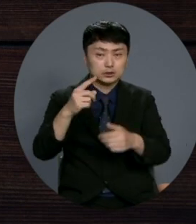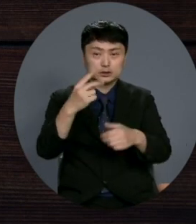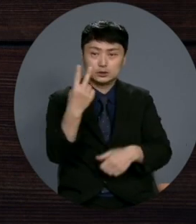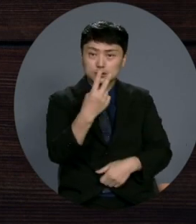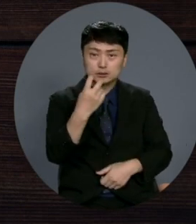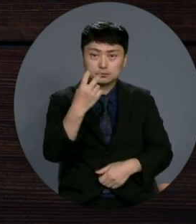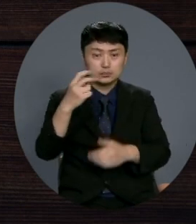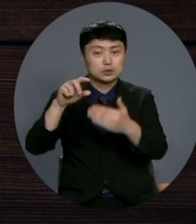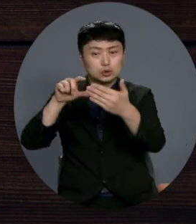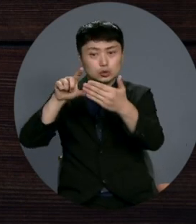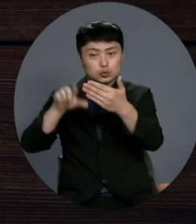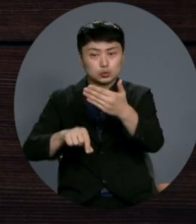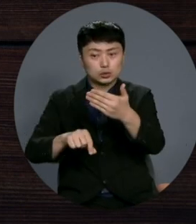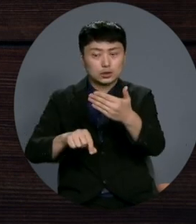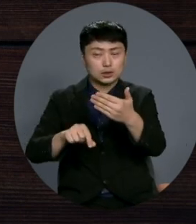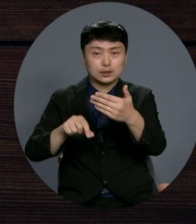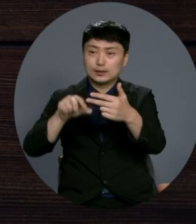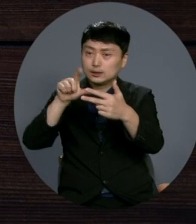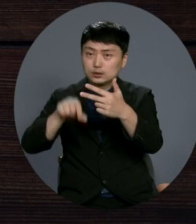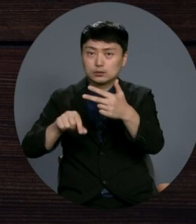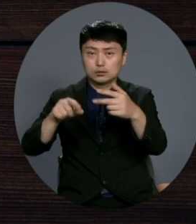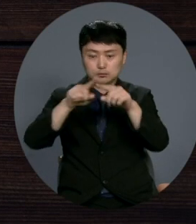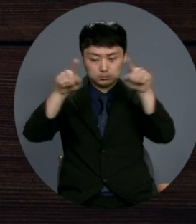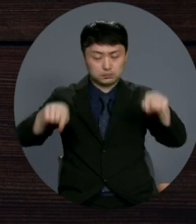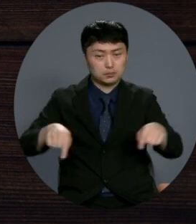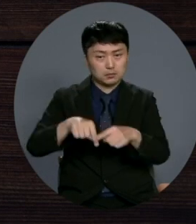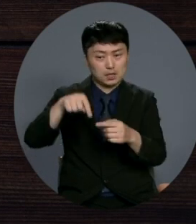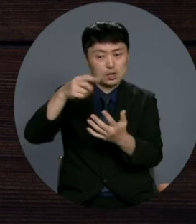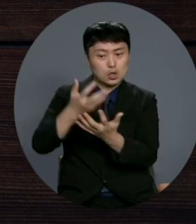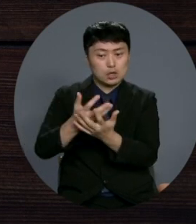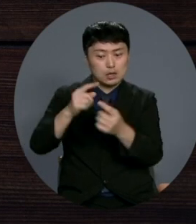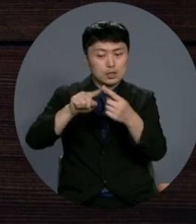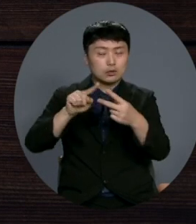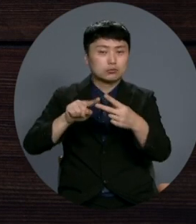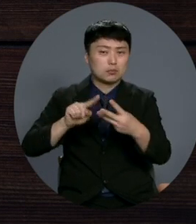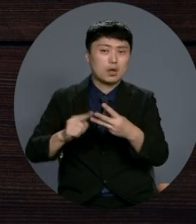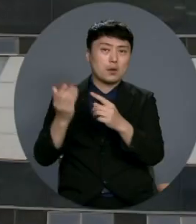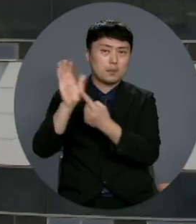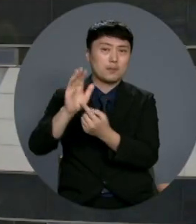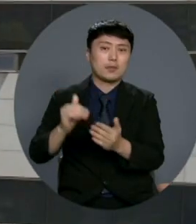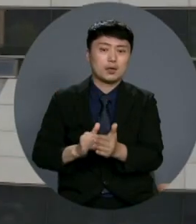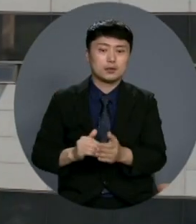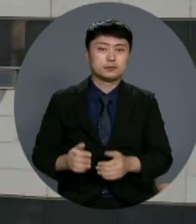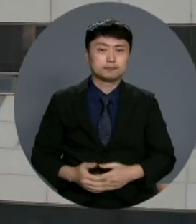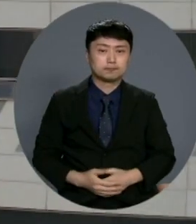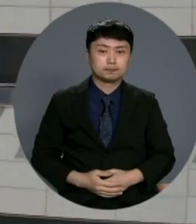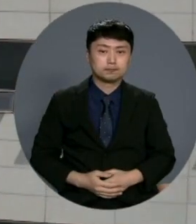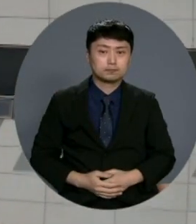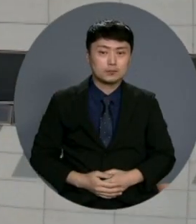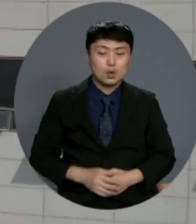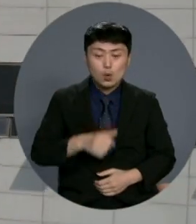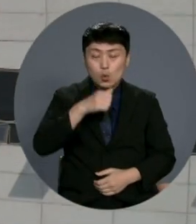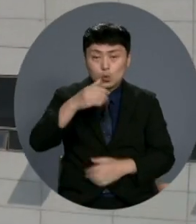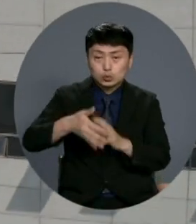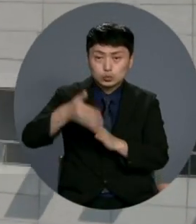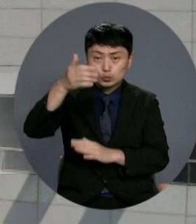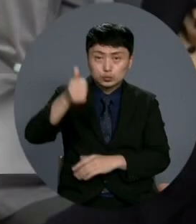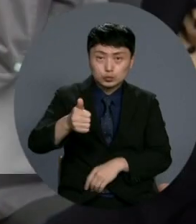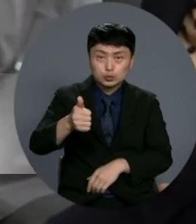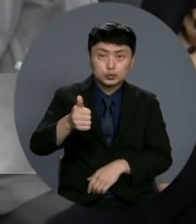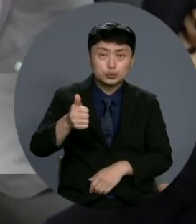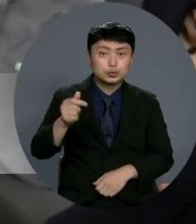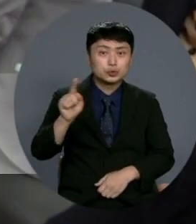2022년 7월 사이에 작성된 의성군 내부문건 세계도 공개했습니다 몇 시간 뒤 이번에는 홍준표